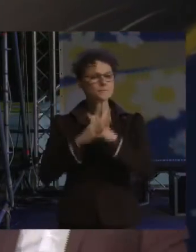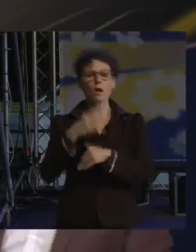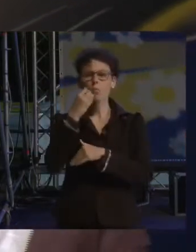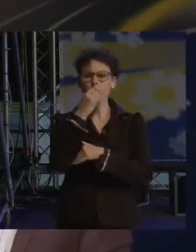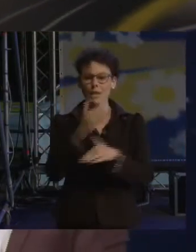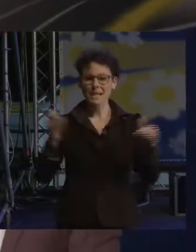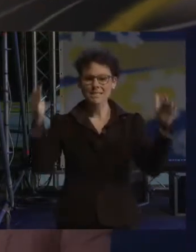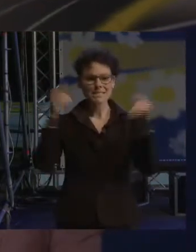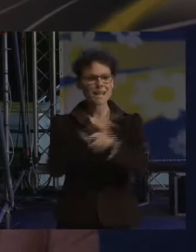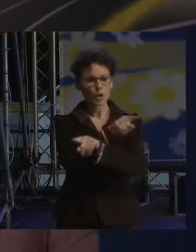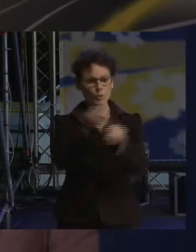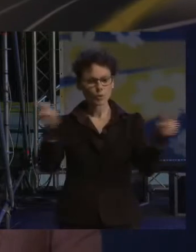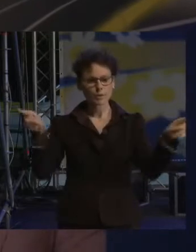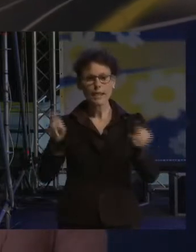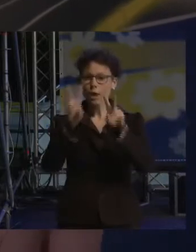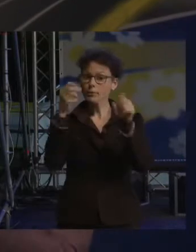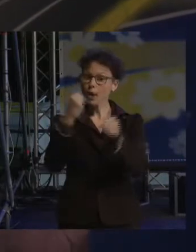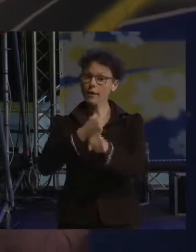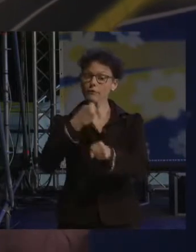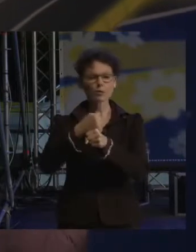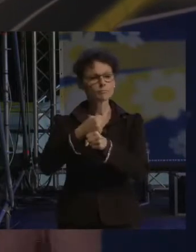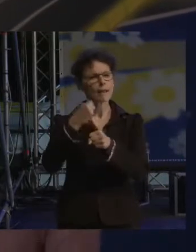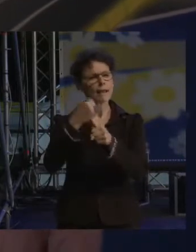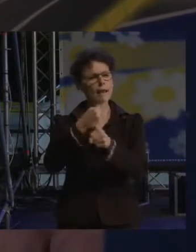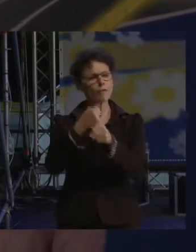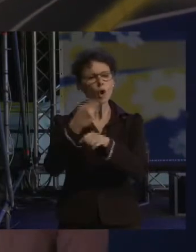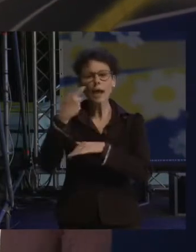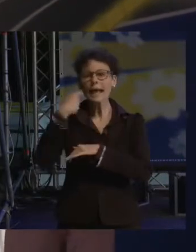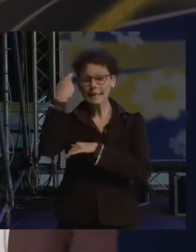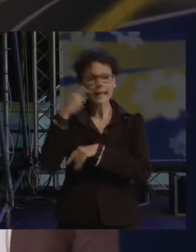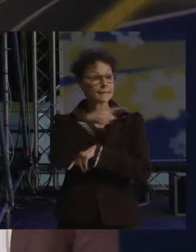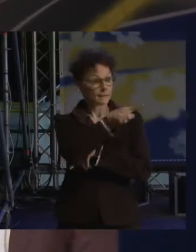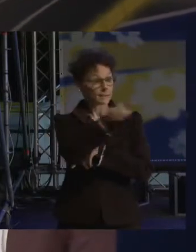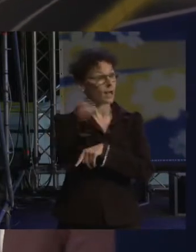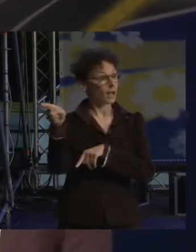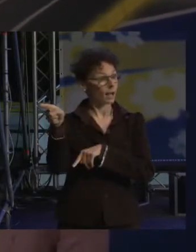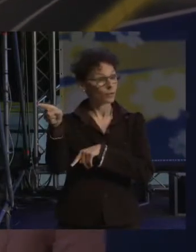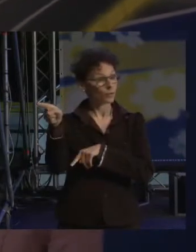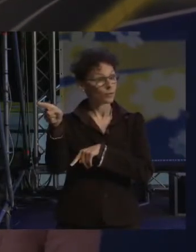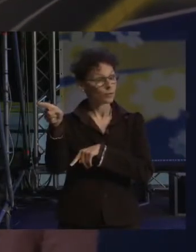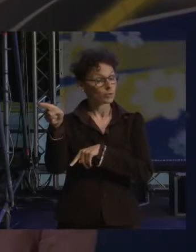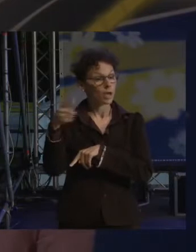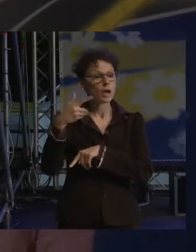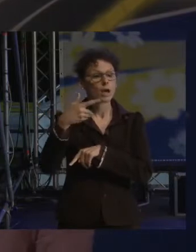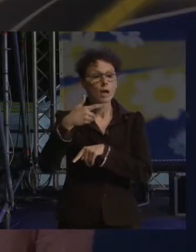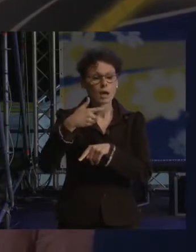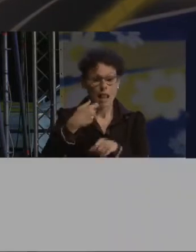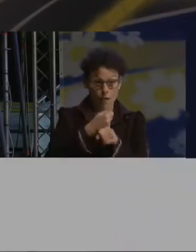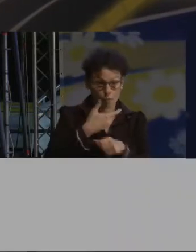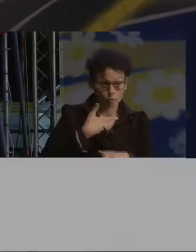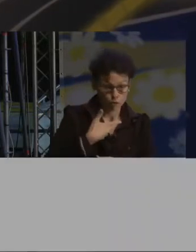buonasera a tutti parliamo di lavoro il lavoro interessa tutti noi chi un lavoro ce l'hai teme di perderlo